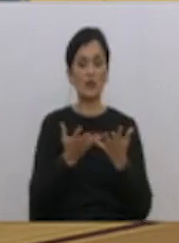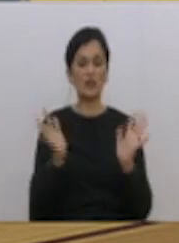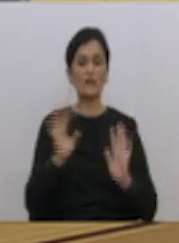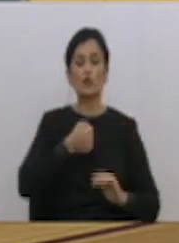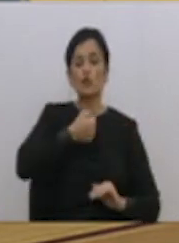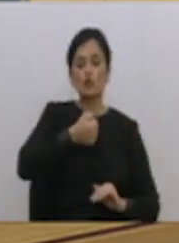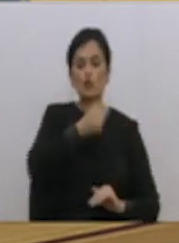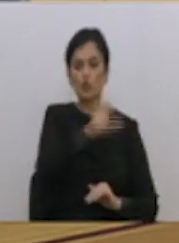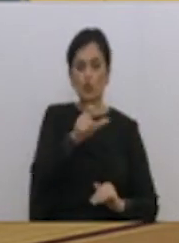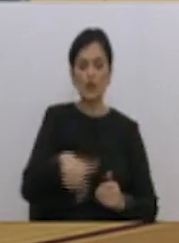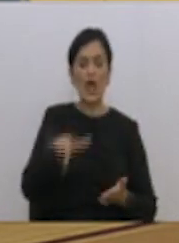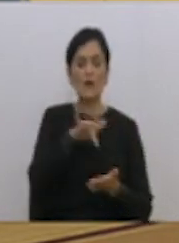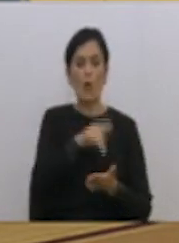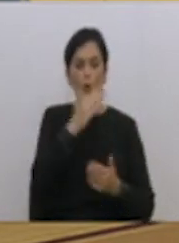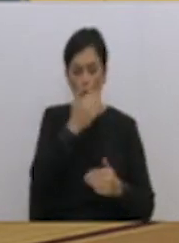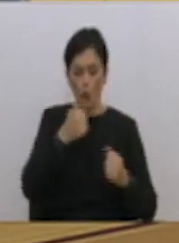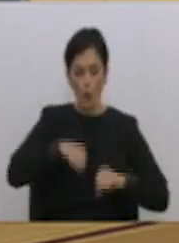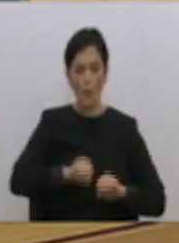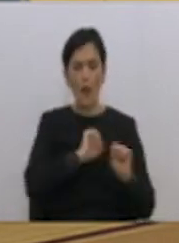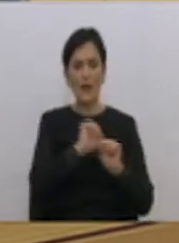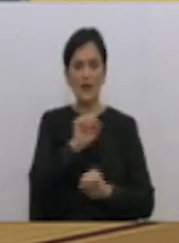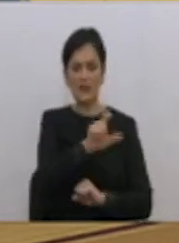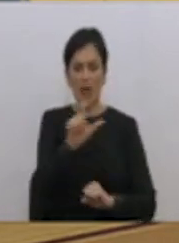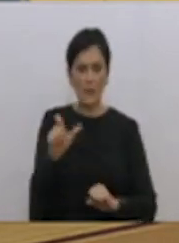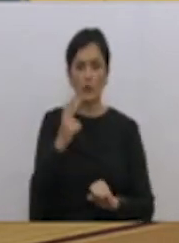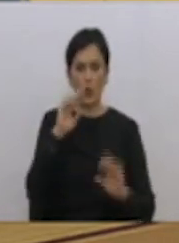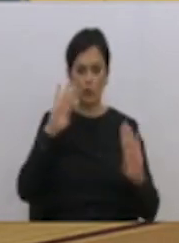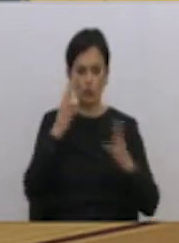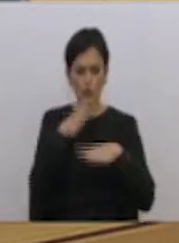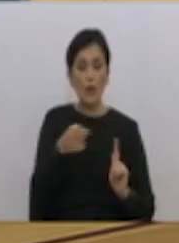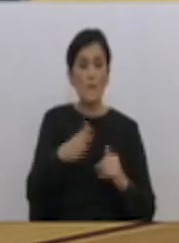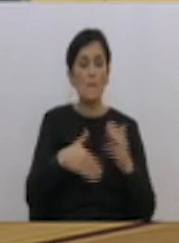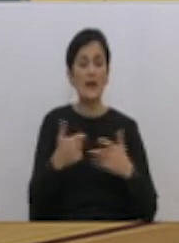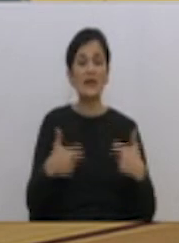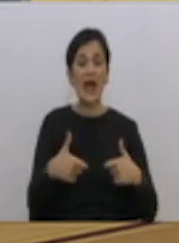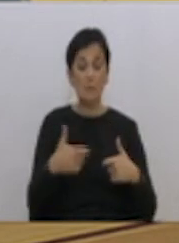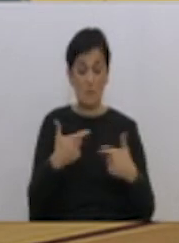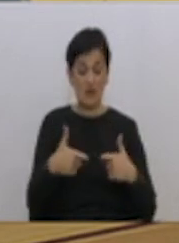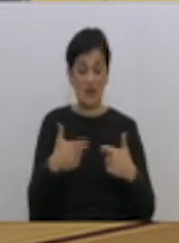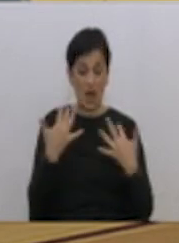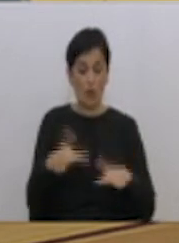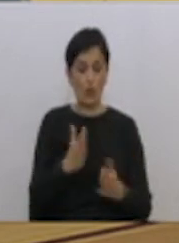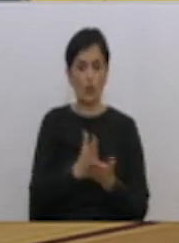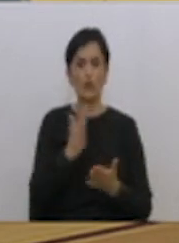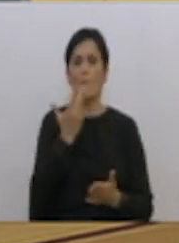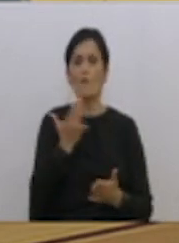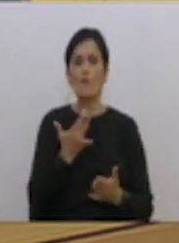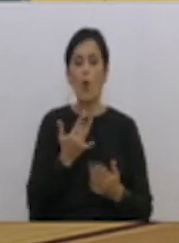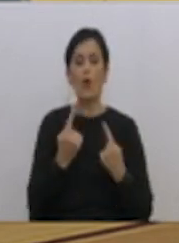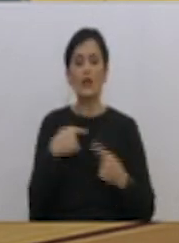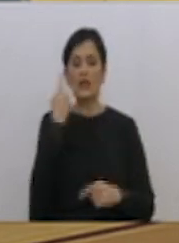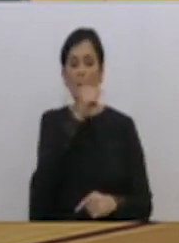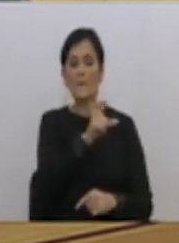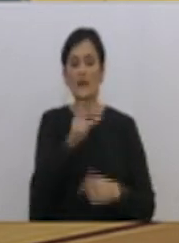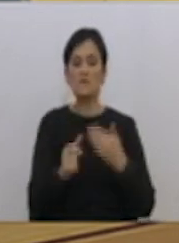სამოქალაქო აქტივისტებს და უფლებადამცველებს საფრთხის შემცველ და მკვრულ გარემოში უწევთ საქმიანობა. პრაქტიკად ჩამოყალიბდა პოლიტიკური თანამდებობის